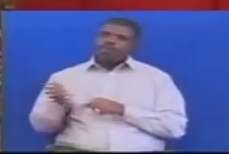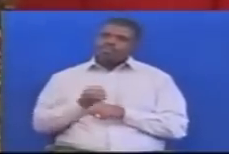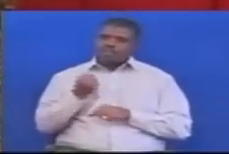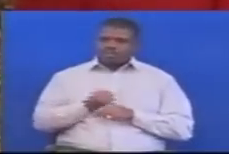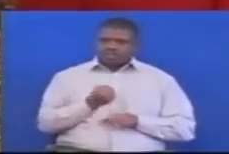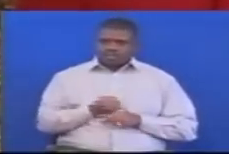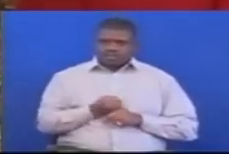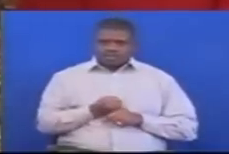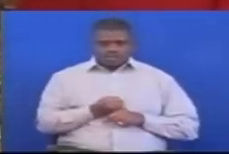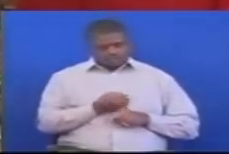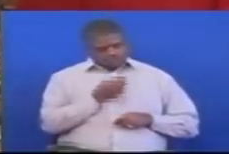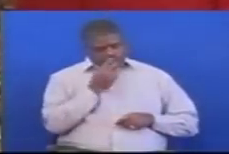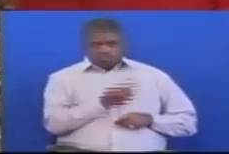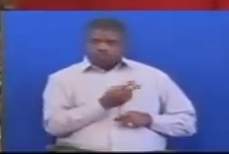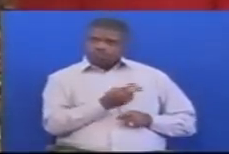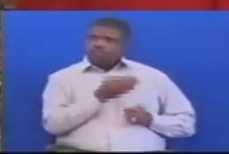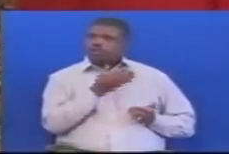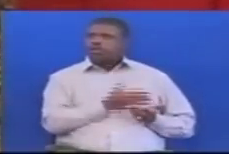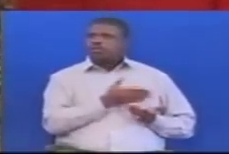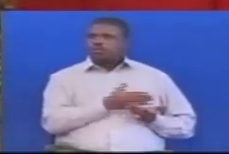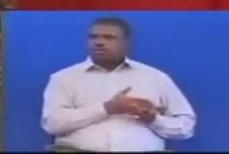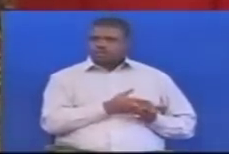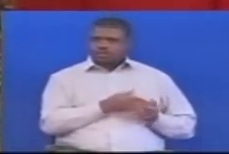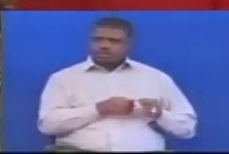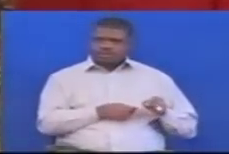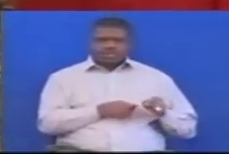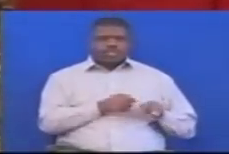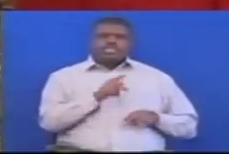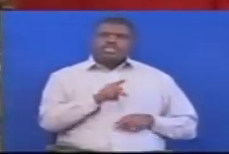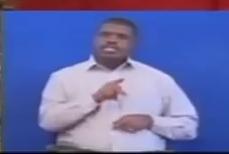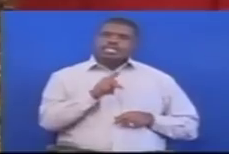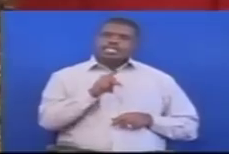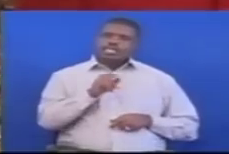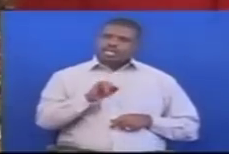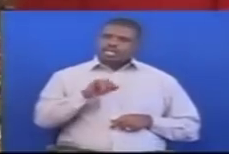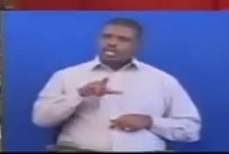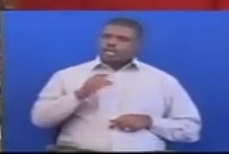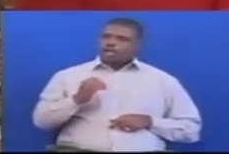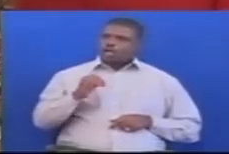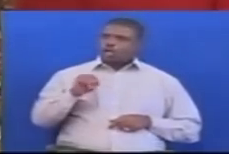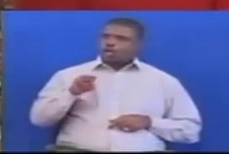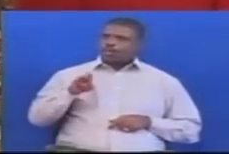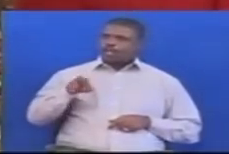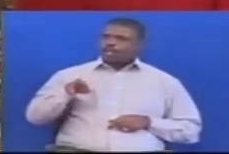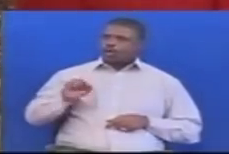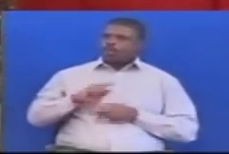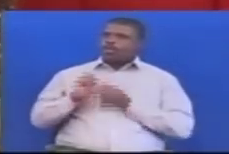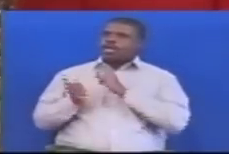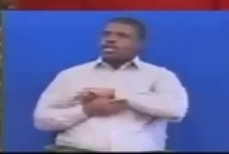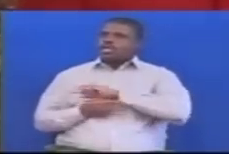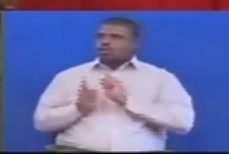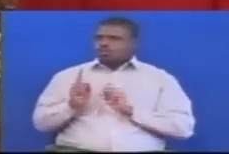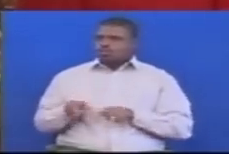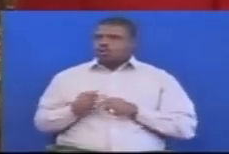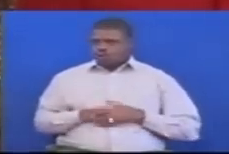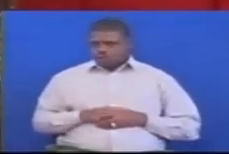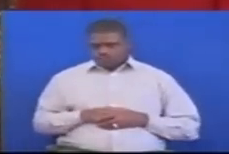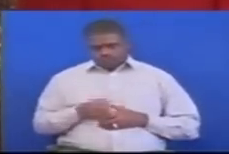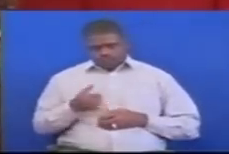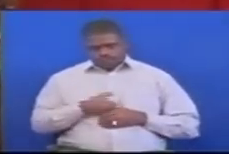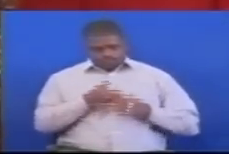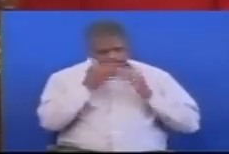na tunaona kwa kweli hata kule kwetu Kilombero kuna mabadiliko. Ningependa nijikite mimi kwenye maji safi na